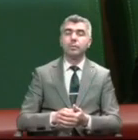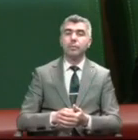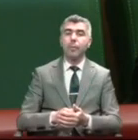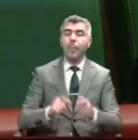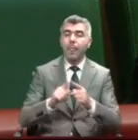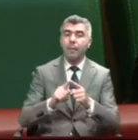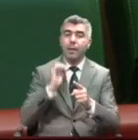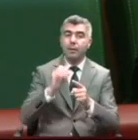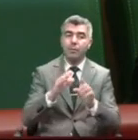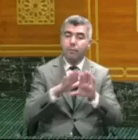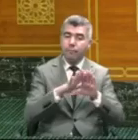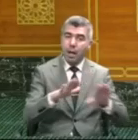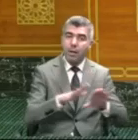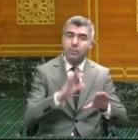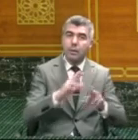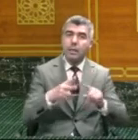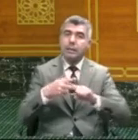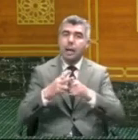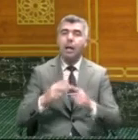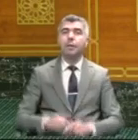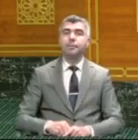والعقاريه بالنسبه للصناعه